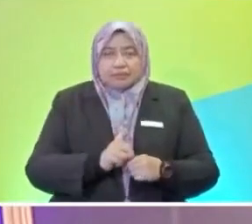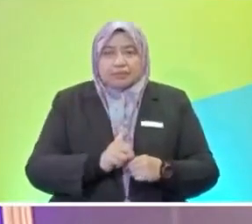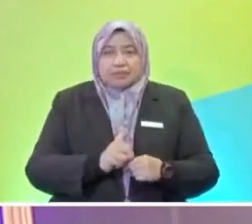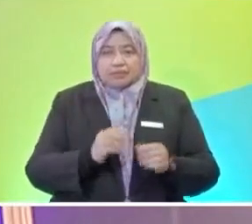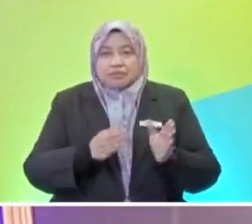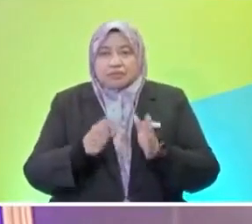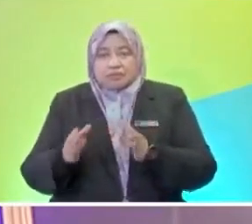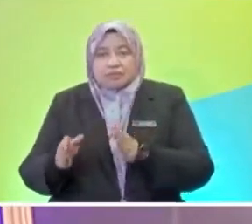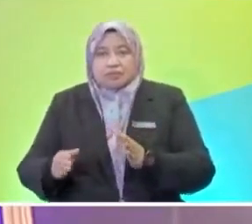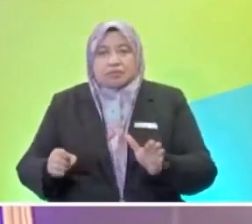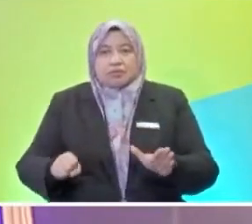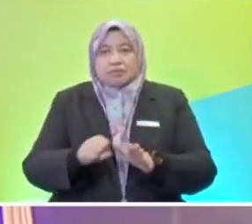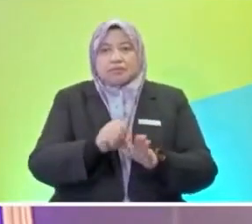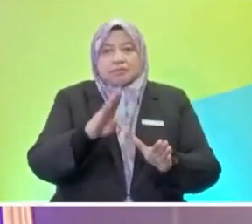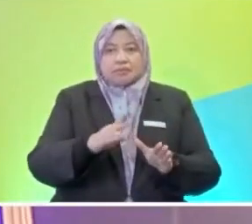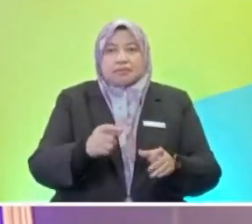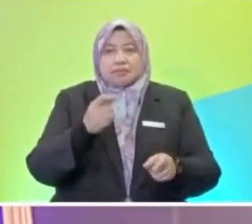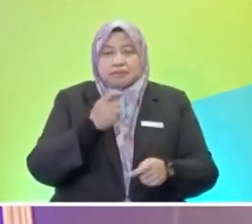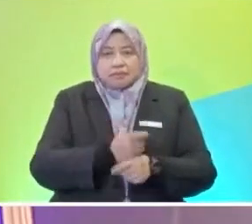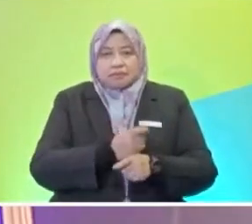segi empat tepat